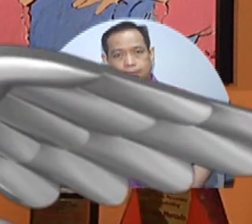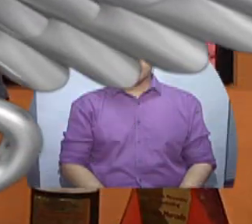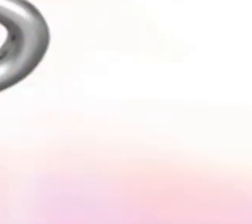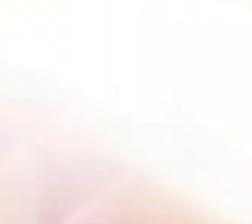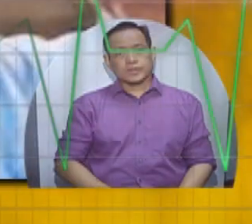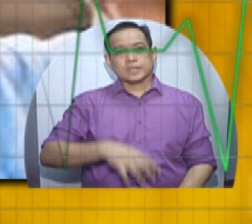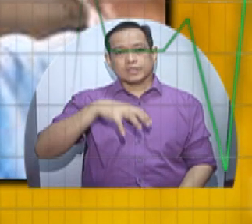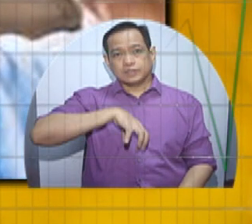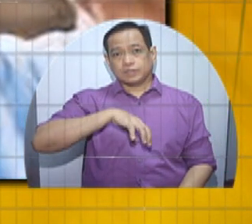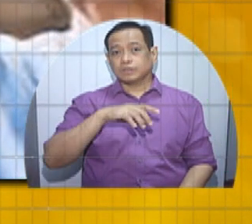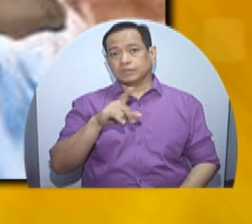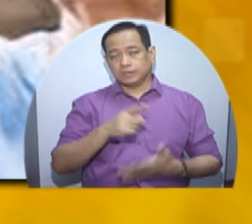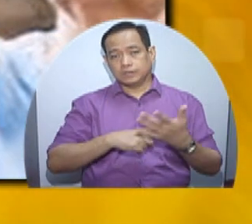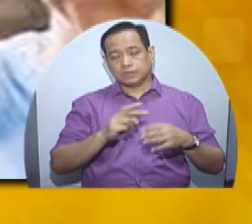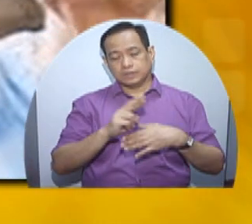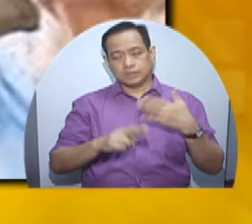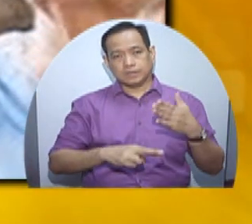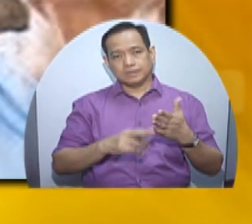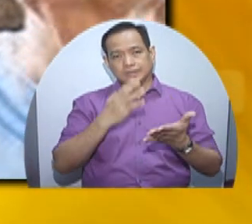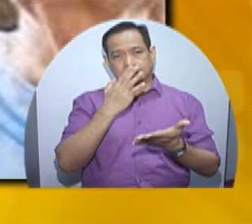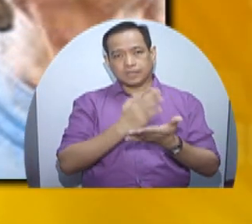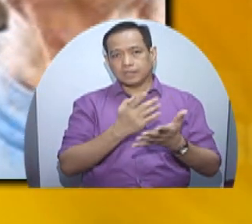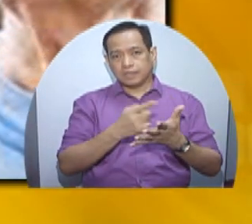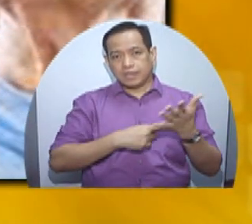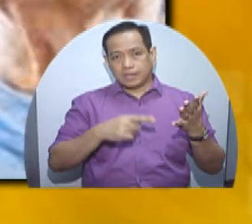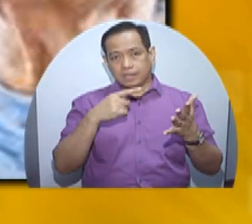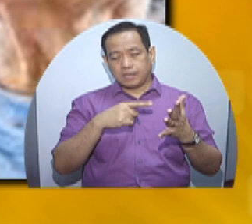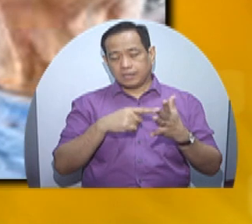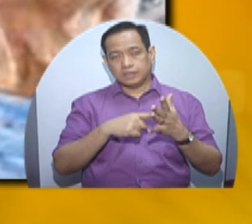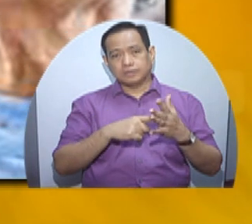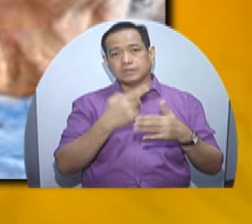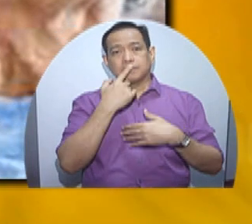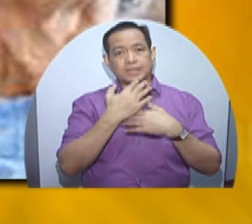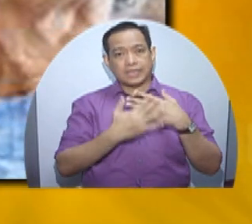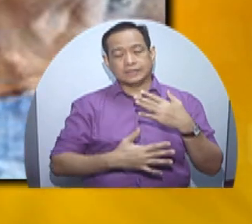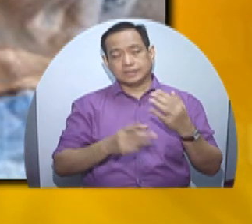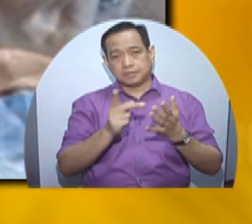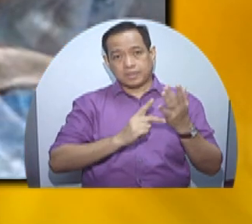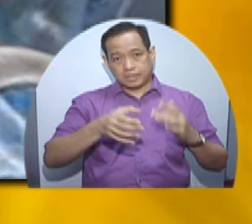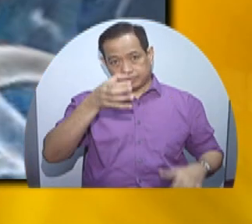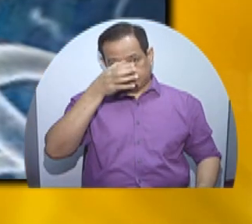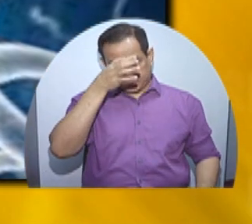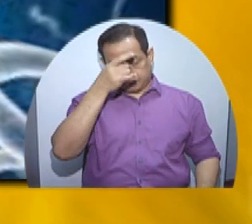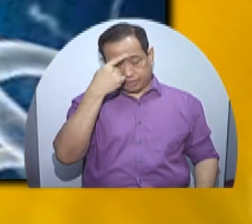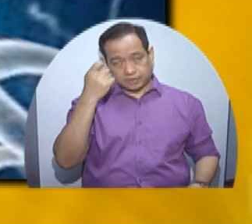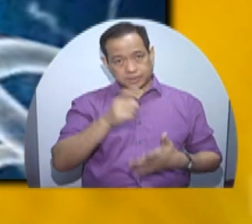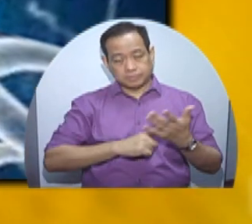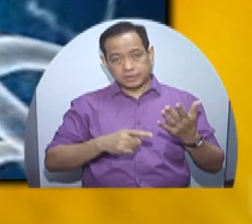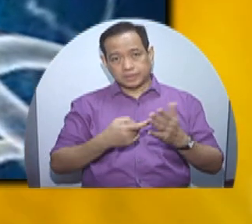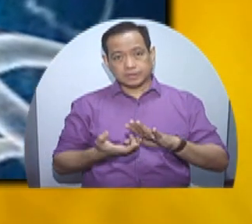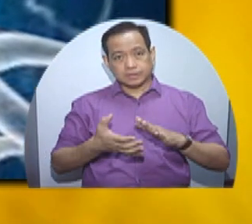pamilya. Ang stroke ay resulta ng pagkakaputol ng supply ng dugo sa isang parte ng ating utak. Dahil